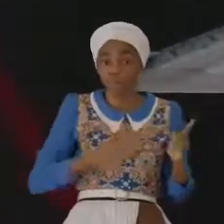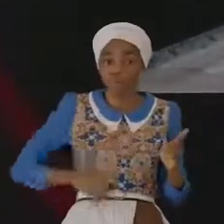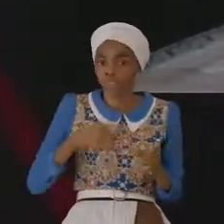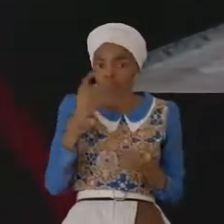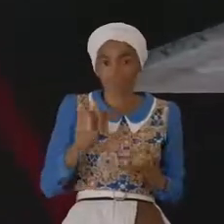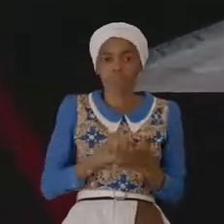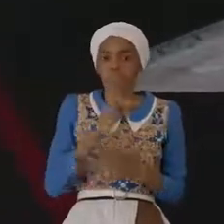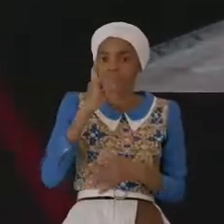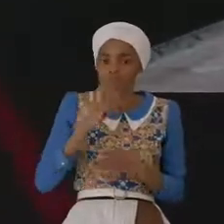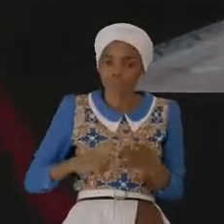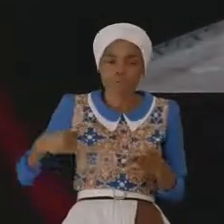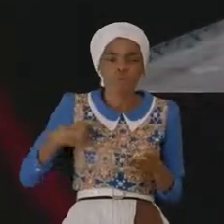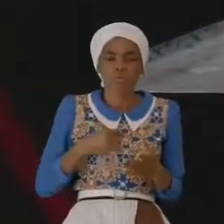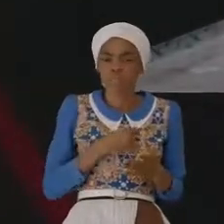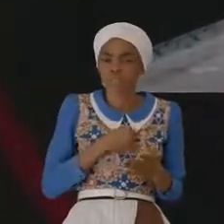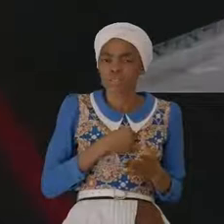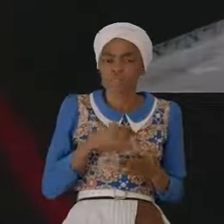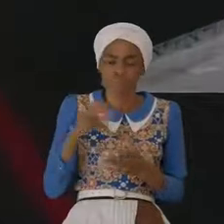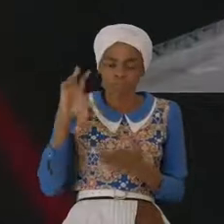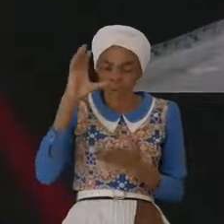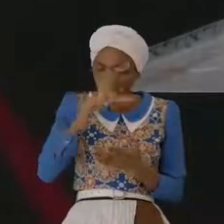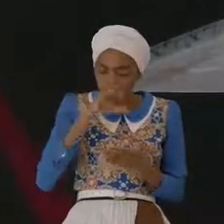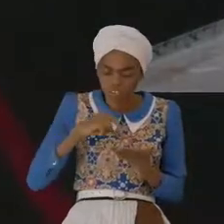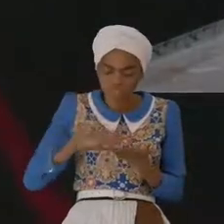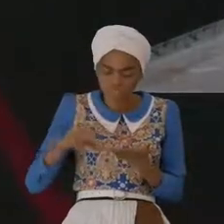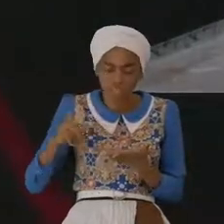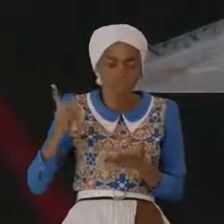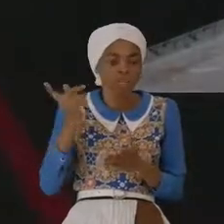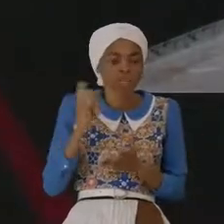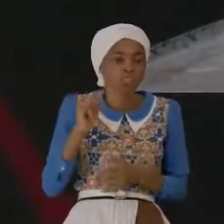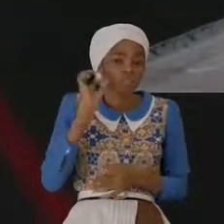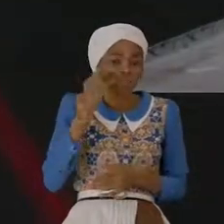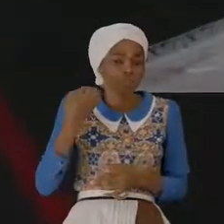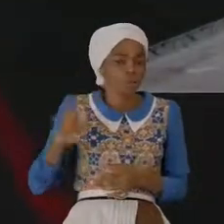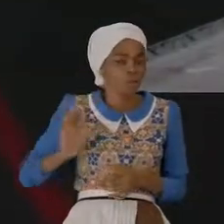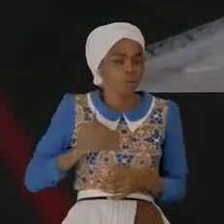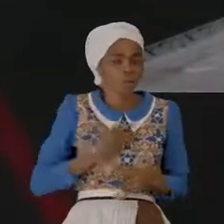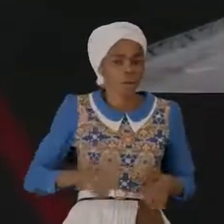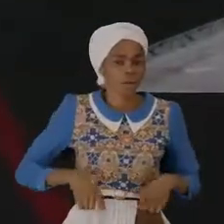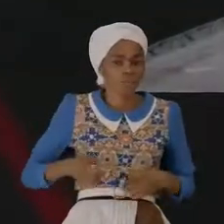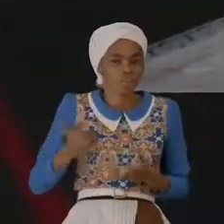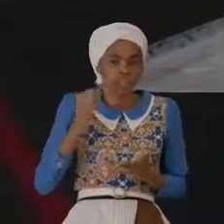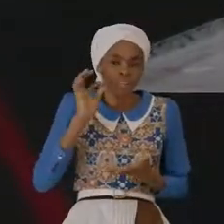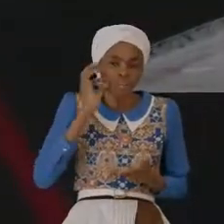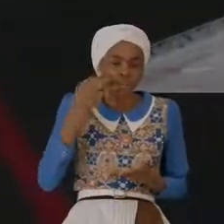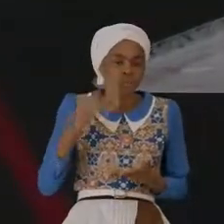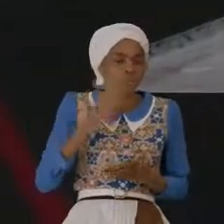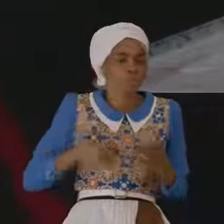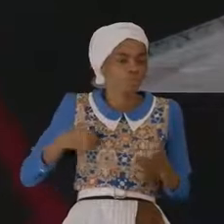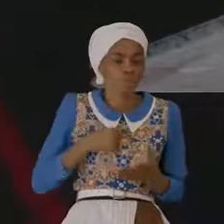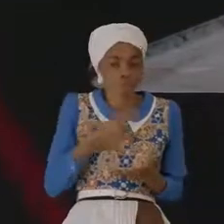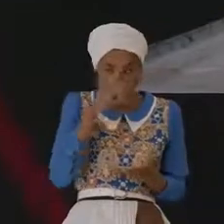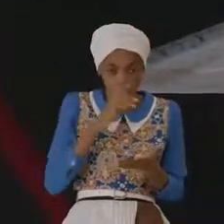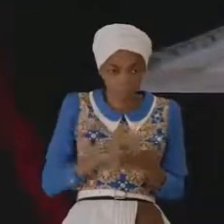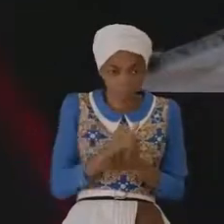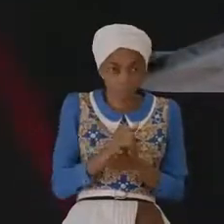veiller. Nous devons veiller par rapport le fruit, les fruits que nous